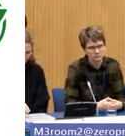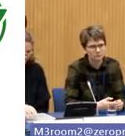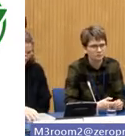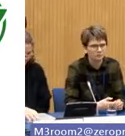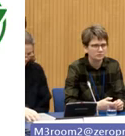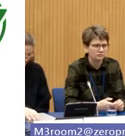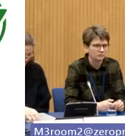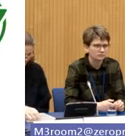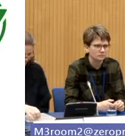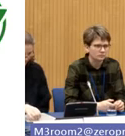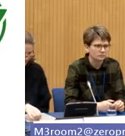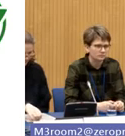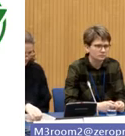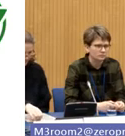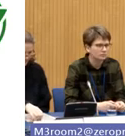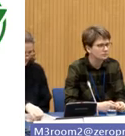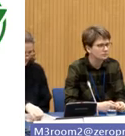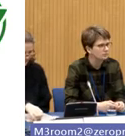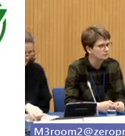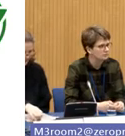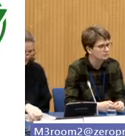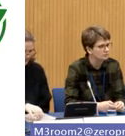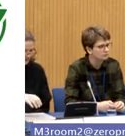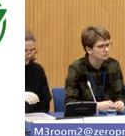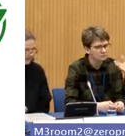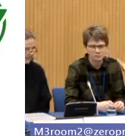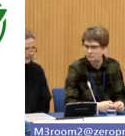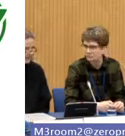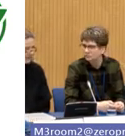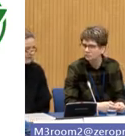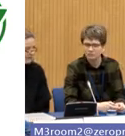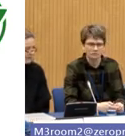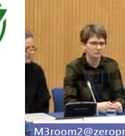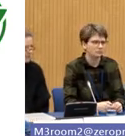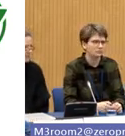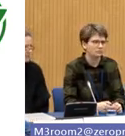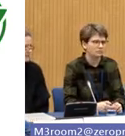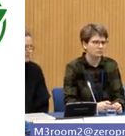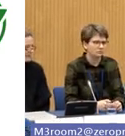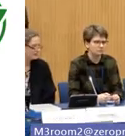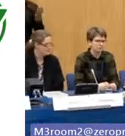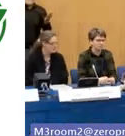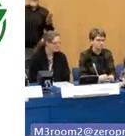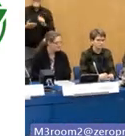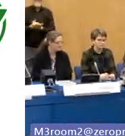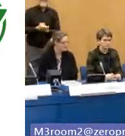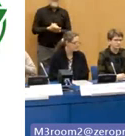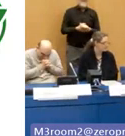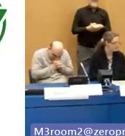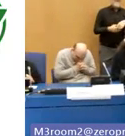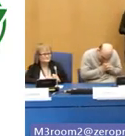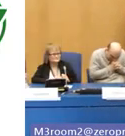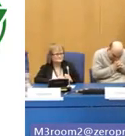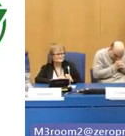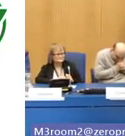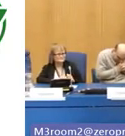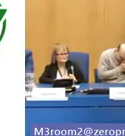freuen uns noch, miteinander ins Gespräch zu kommen. Ein ganz, ganz herzliches Dankeschön an alle meine Kolleginnen und Kollegen hier auf dem Podium und